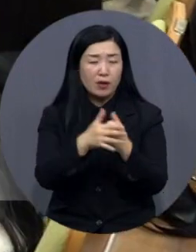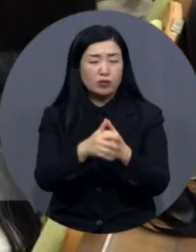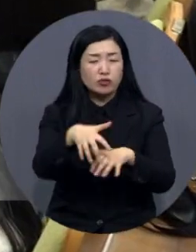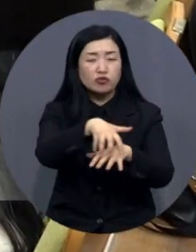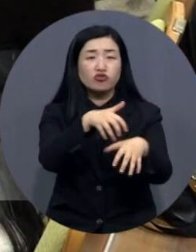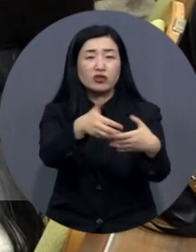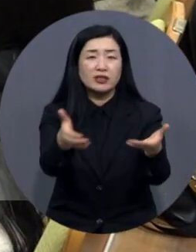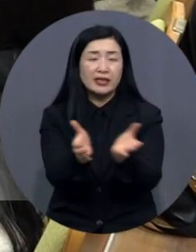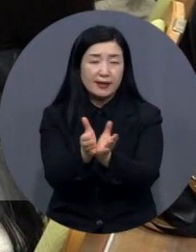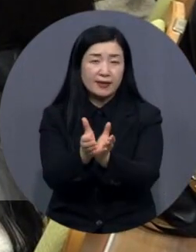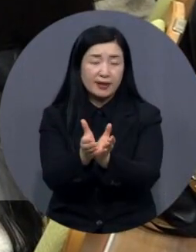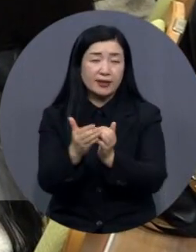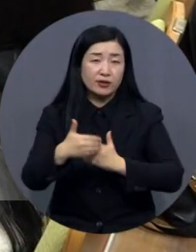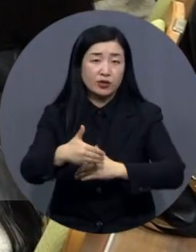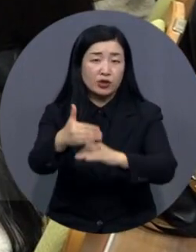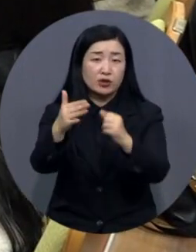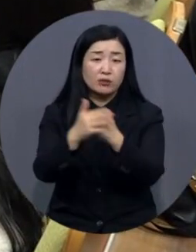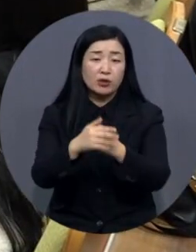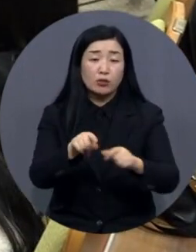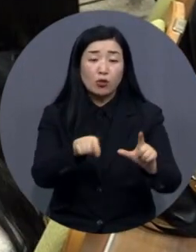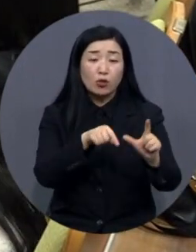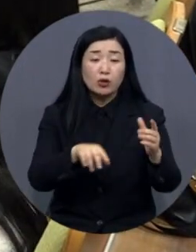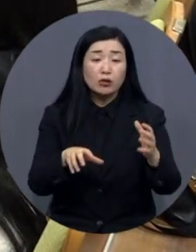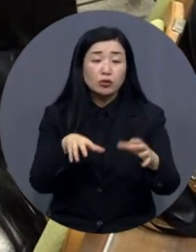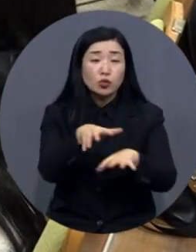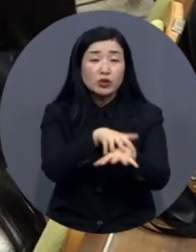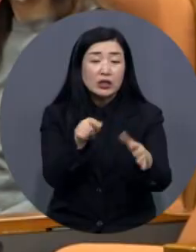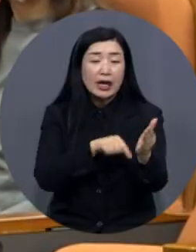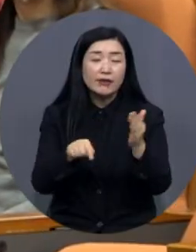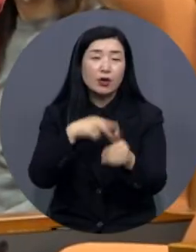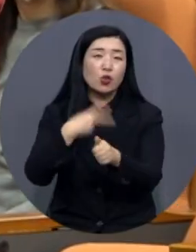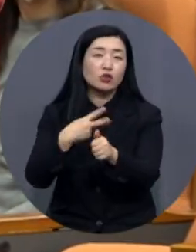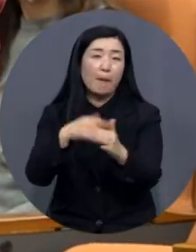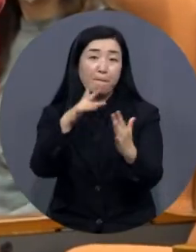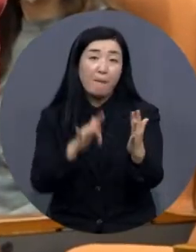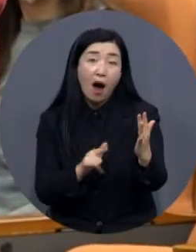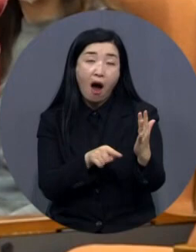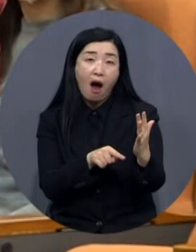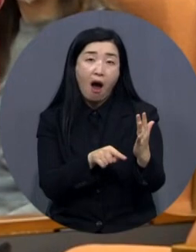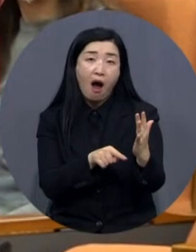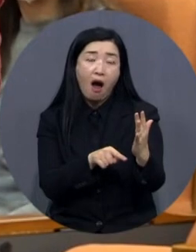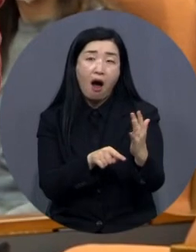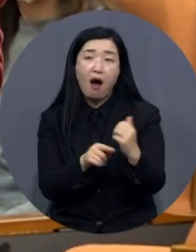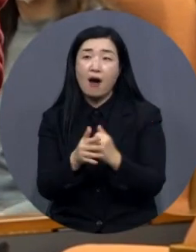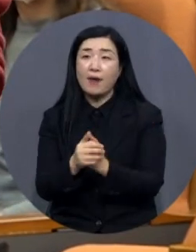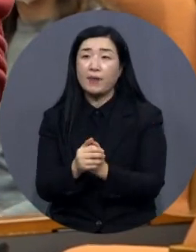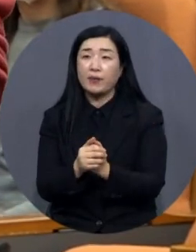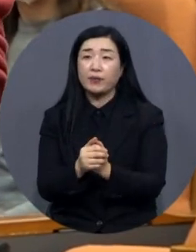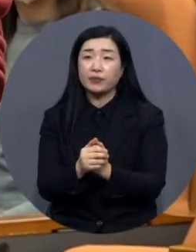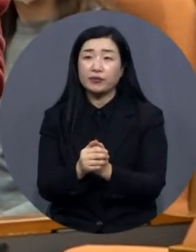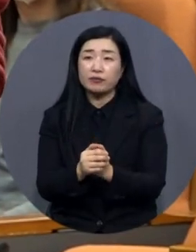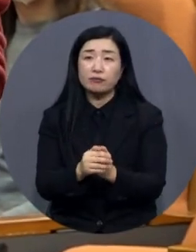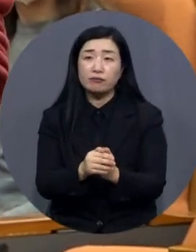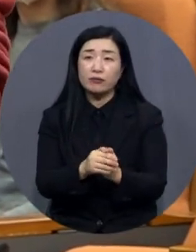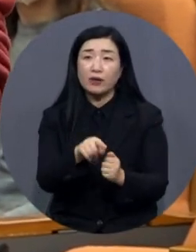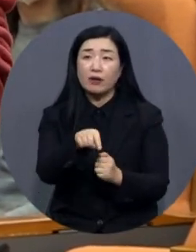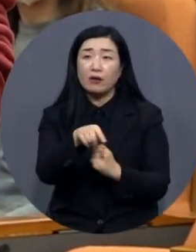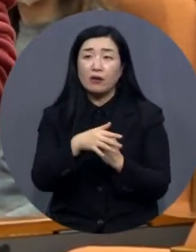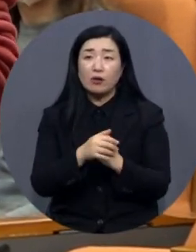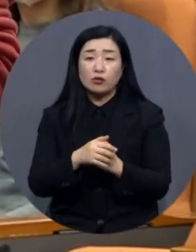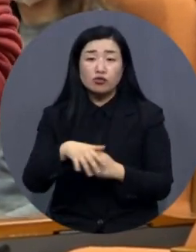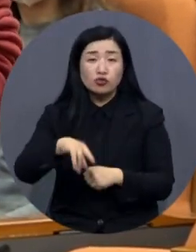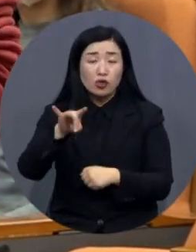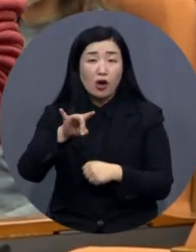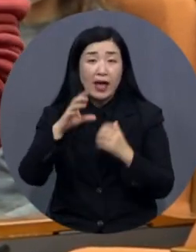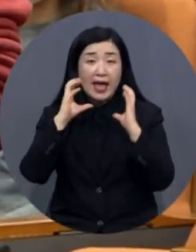꾸렸지만 여기에 현직 교사는 빠졌다고 지적했습니다. 유보통합이 됐을 때 일선에서 아이들하고